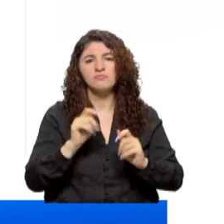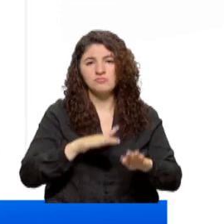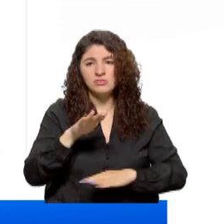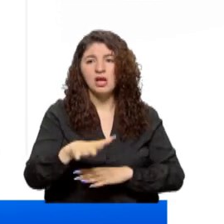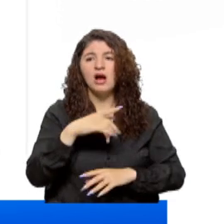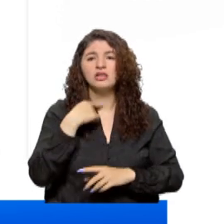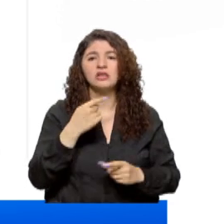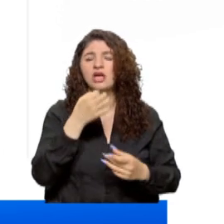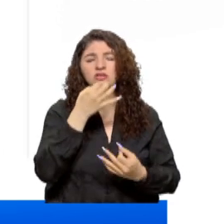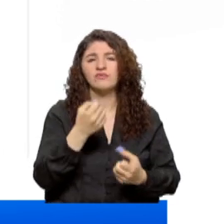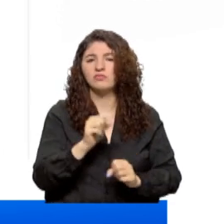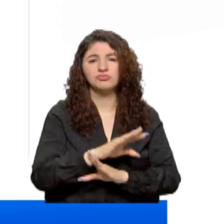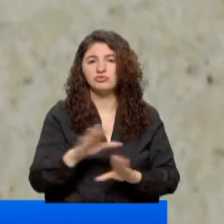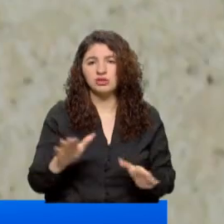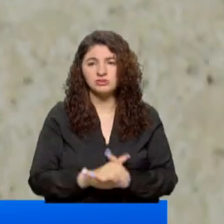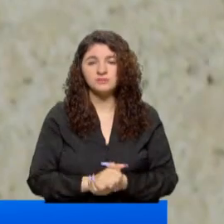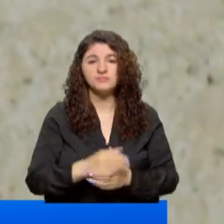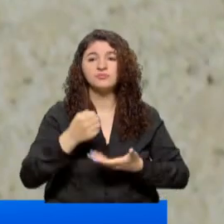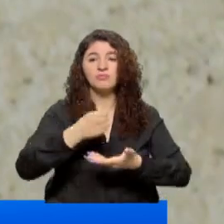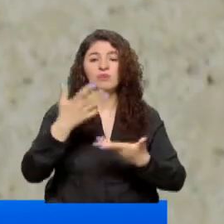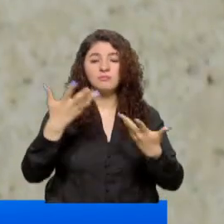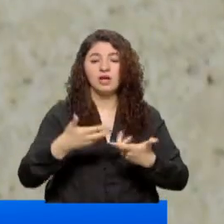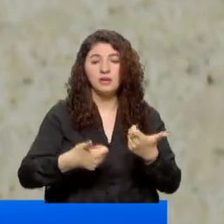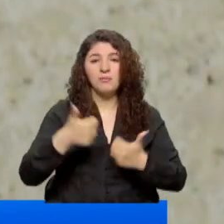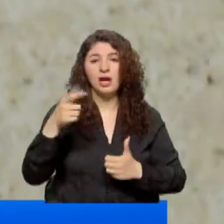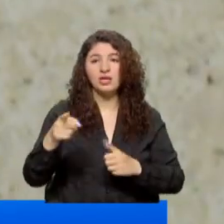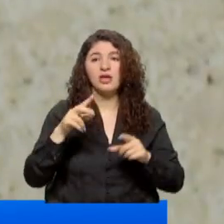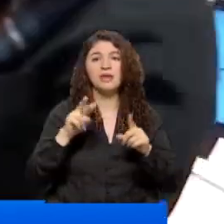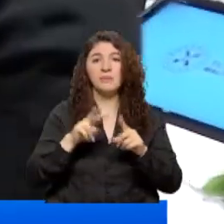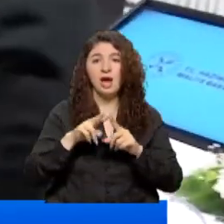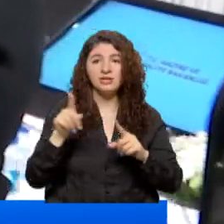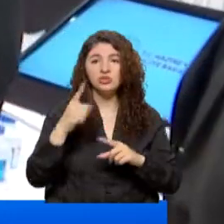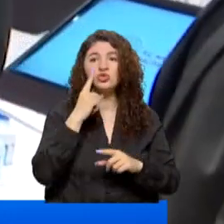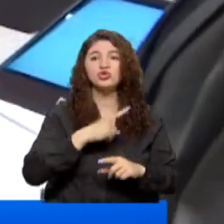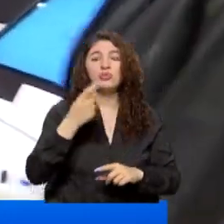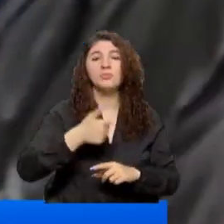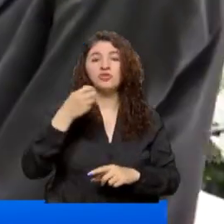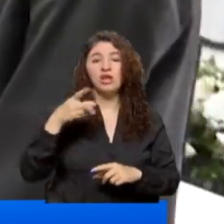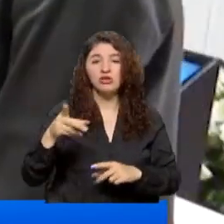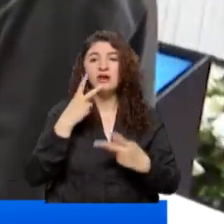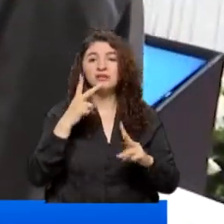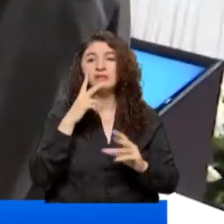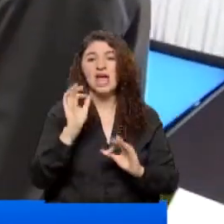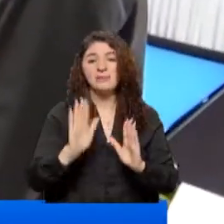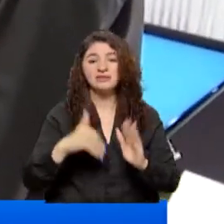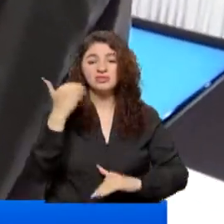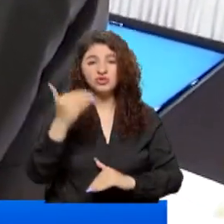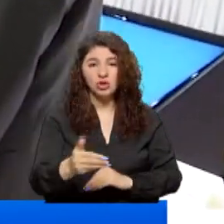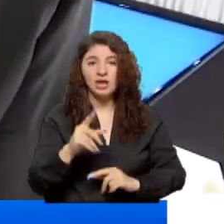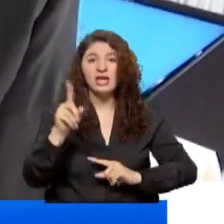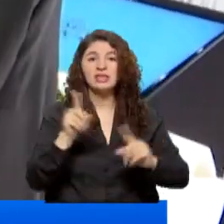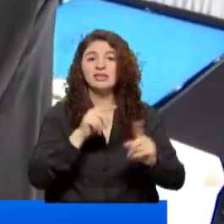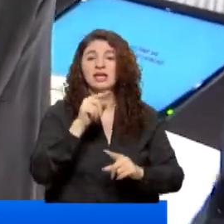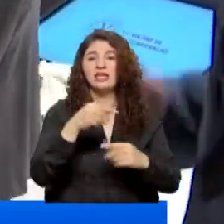adımı atacak hasta müsamaha göstermeyeceğiz Hazine ve maliye bakanı Nurettin nebati Cumhurbaşkanı Erdoğan'ın açıklamasından hemen sonra